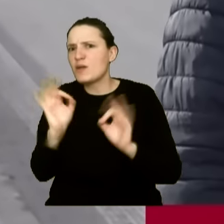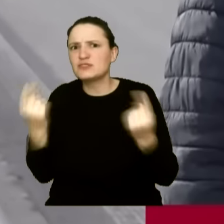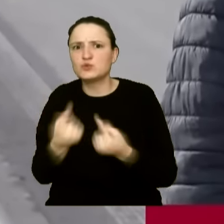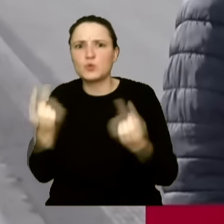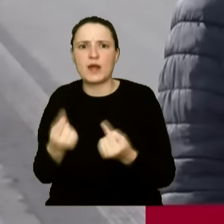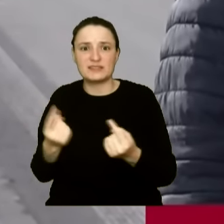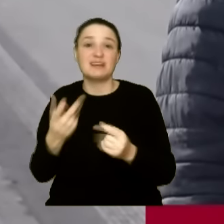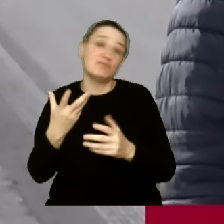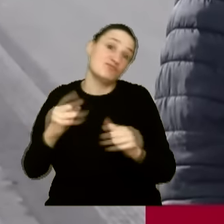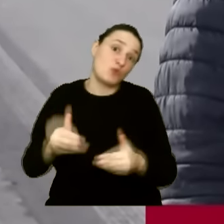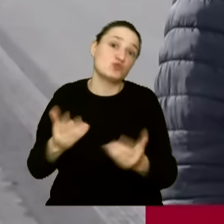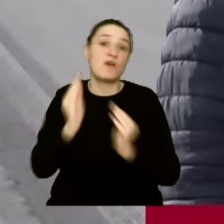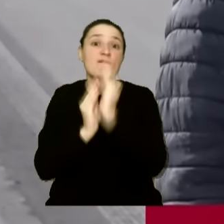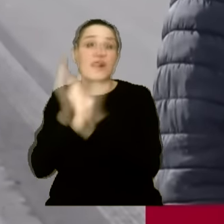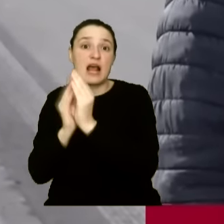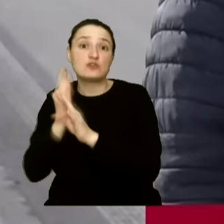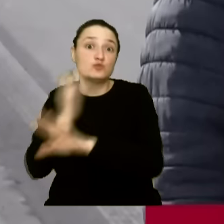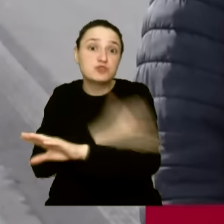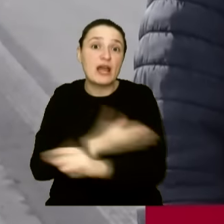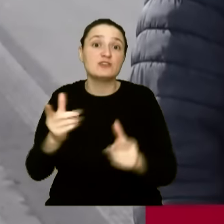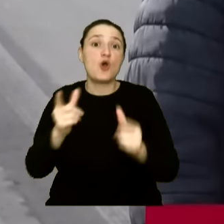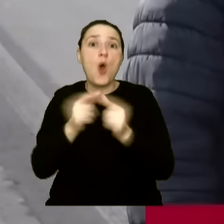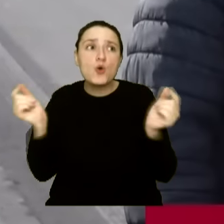Być może więcej tych ogórków wjeżdża.